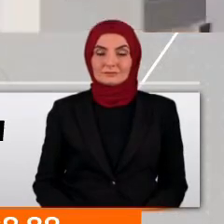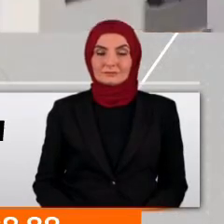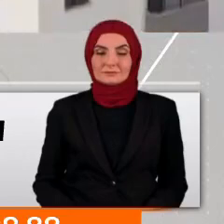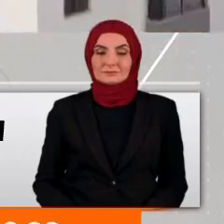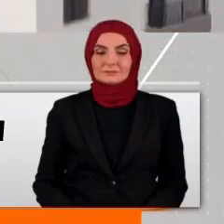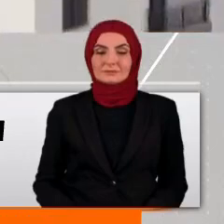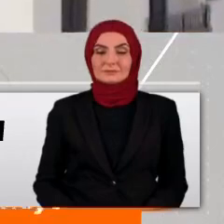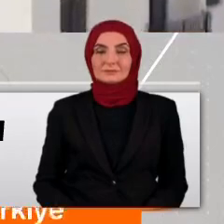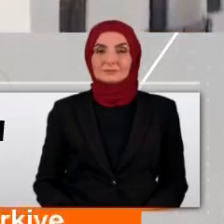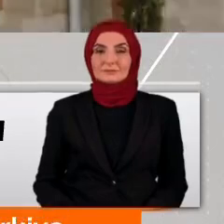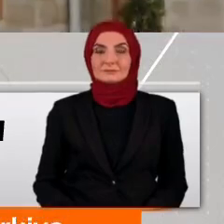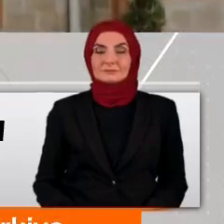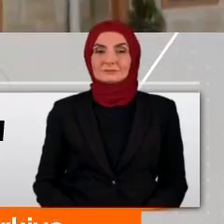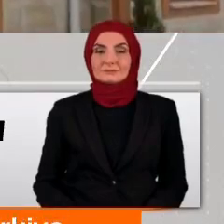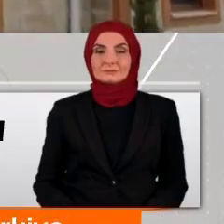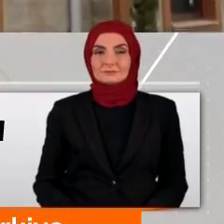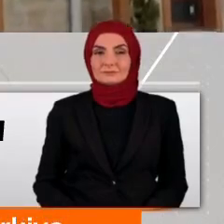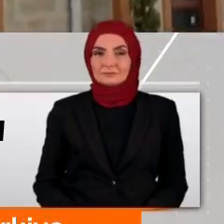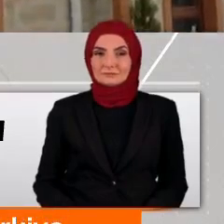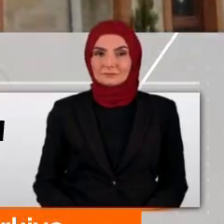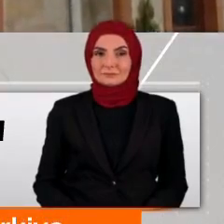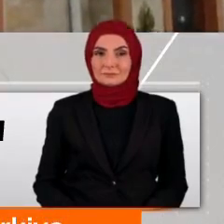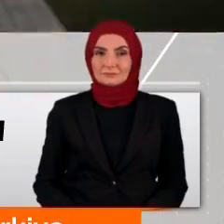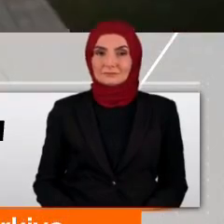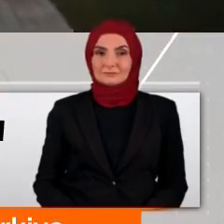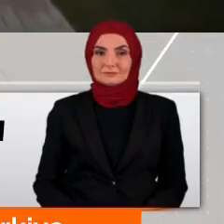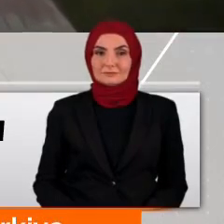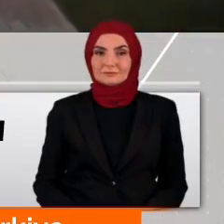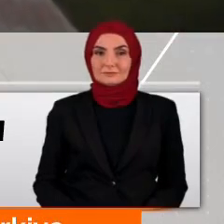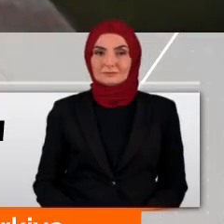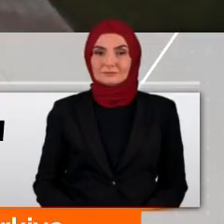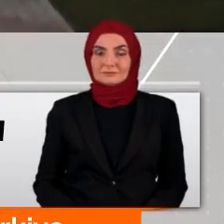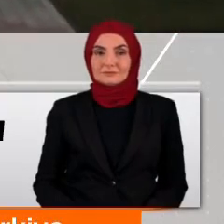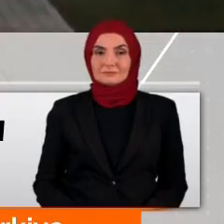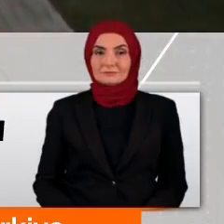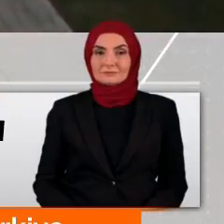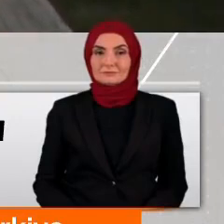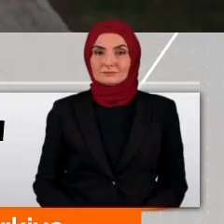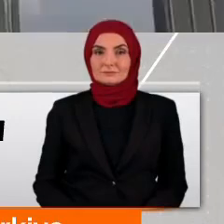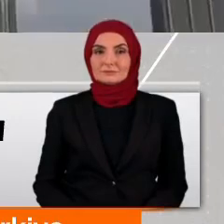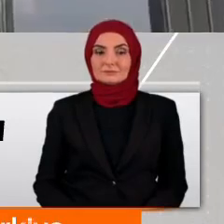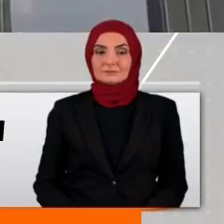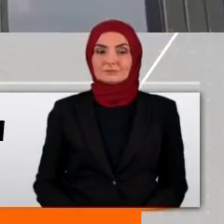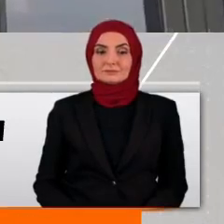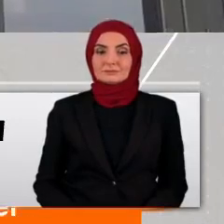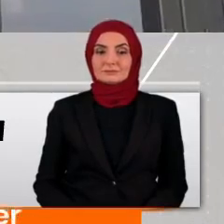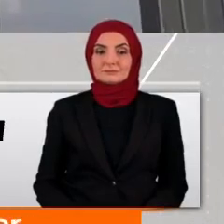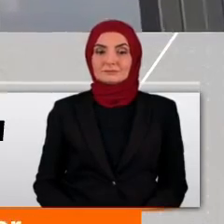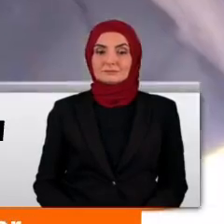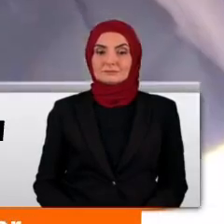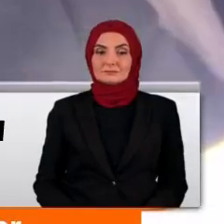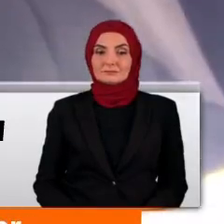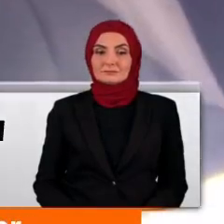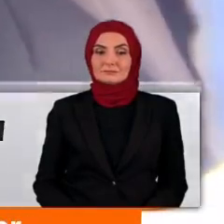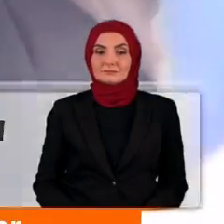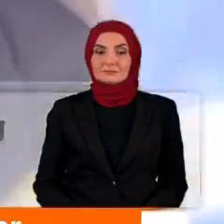kalan vatandaşımı tekrar konutlara yerleştirelim istiyoruz. Eğer siz hazırsanız biz hazırız diyoruz.